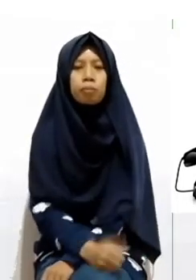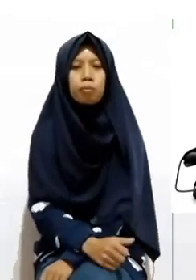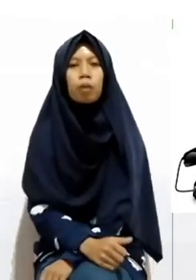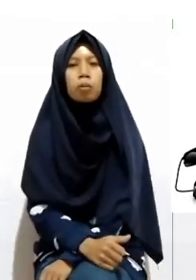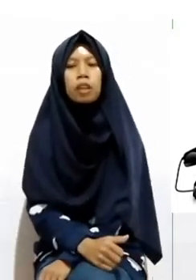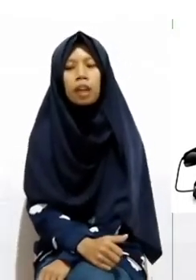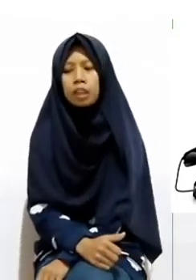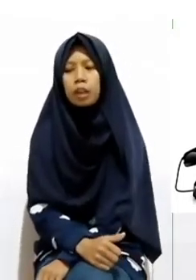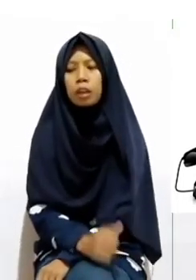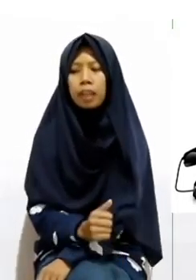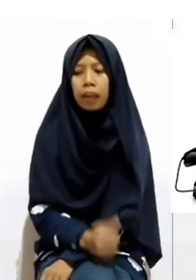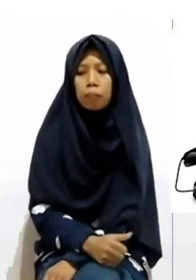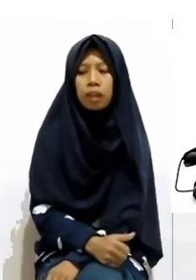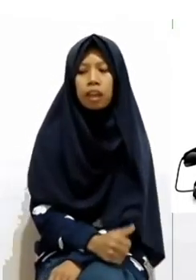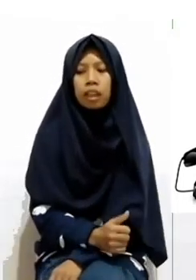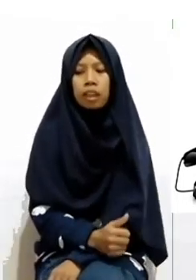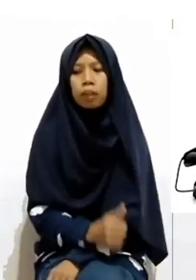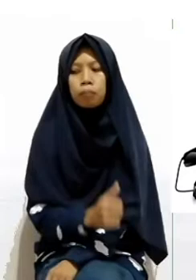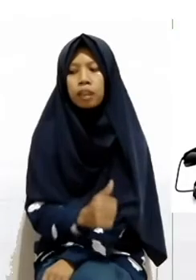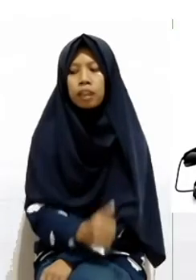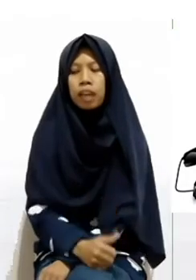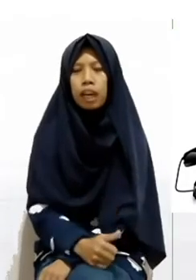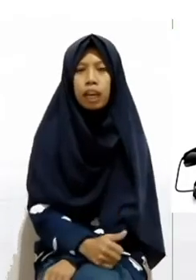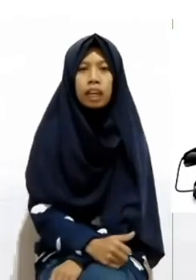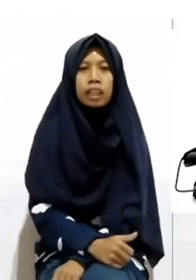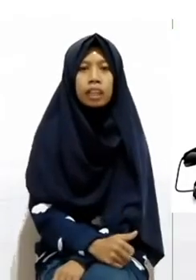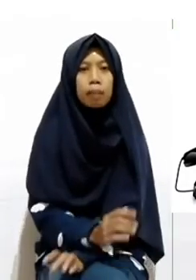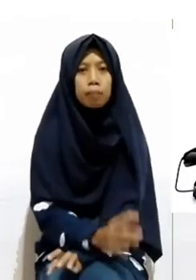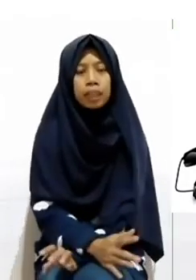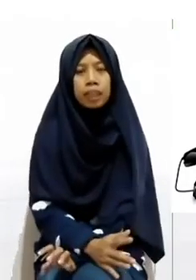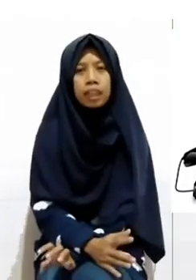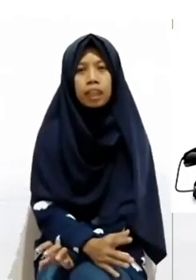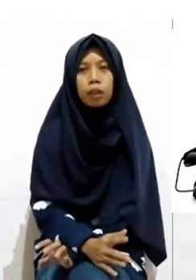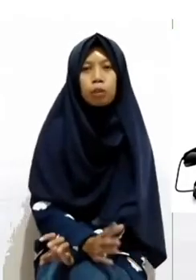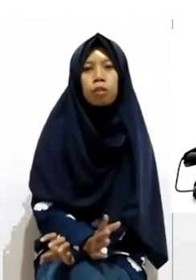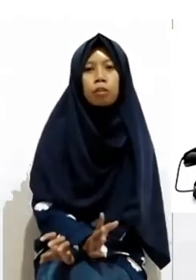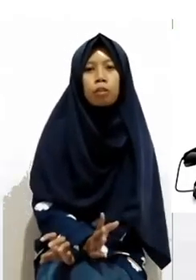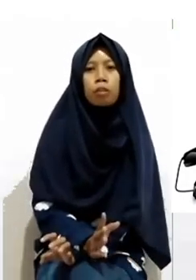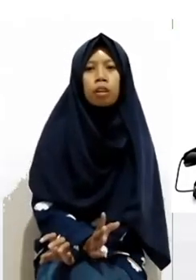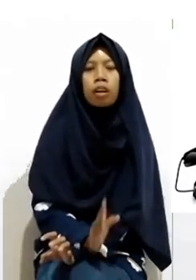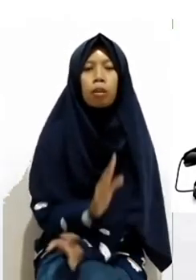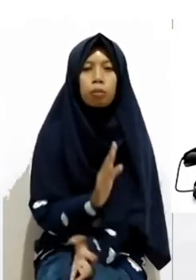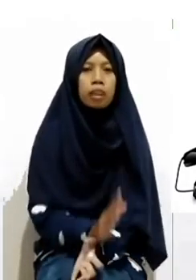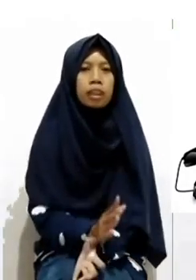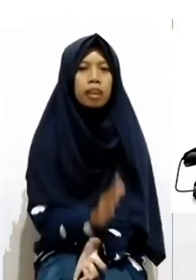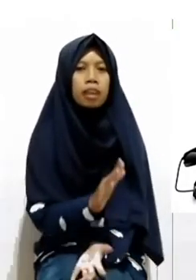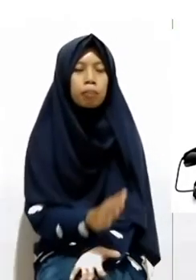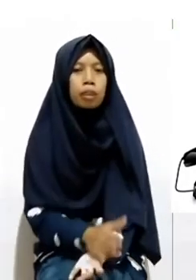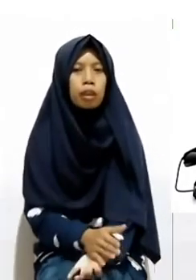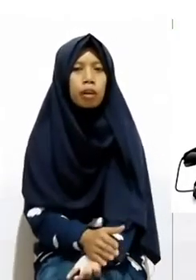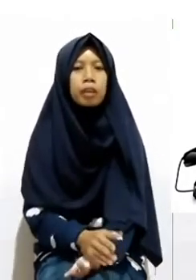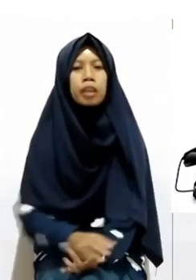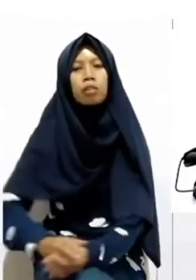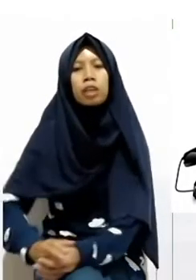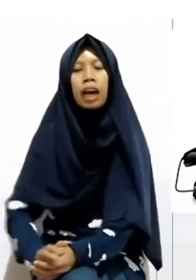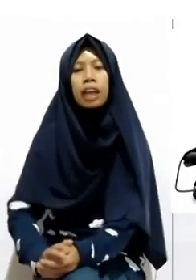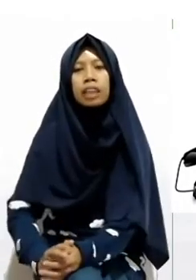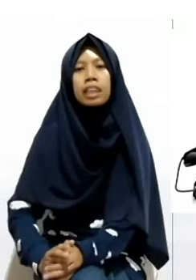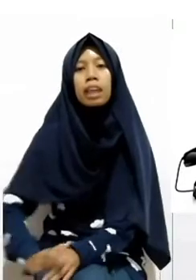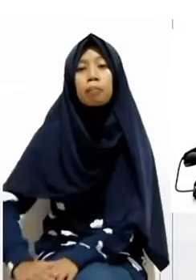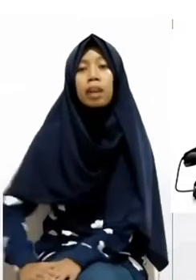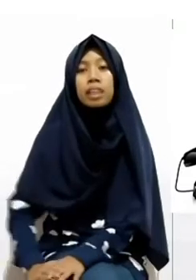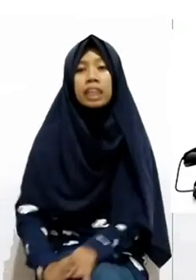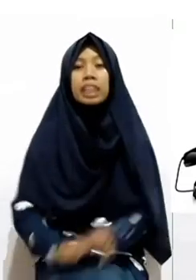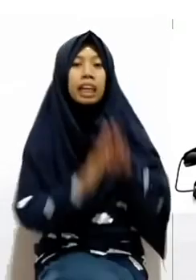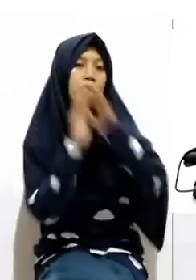komputermu komputer atau laptop nah tetapi untuk komputer dan laptop itu